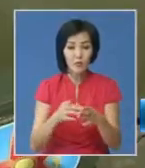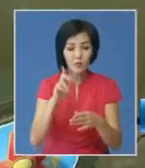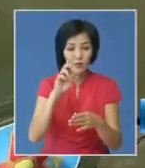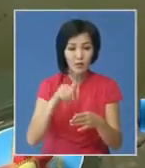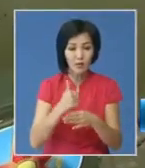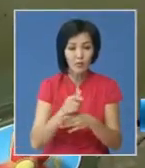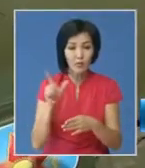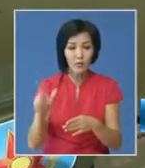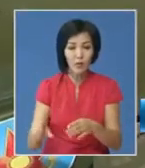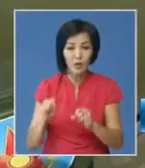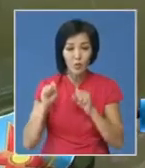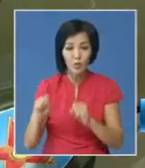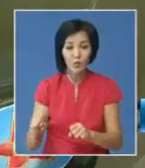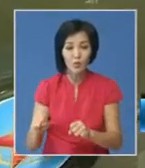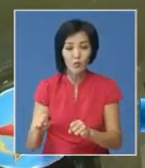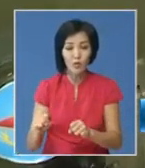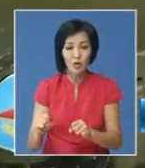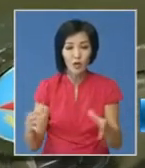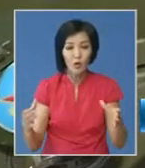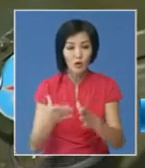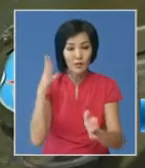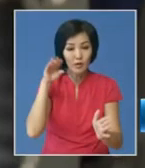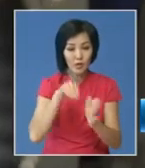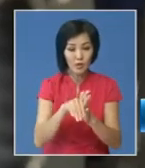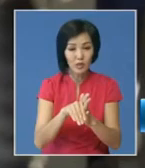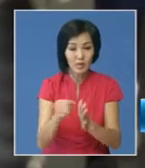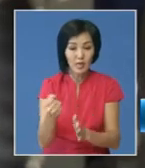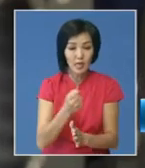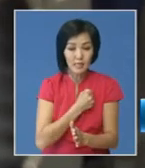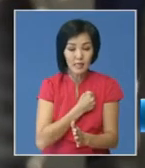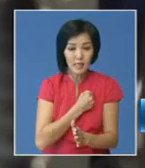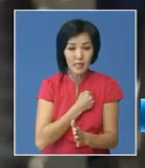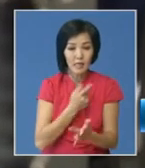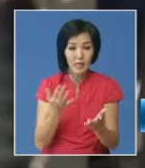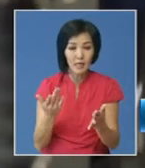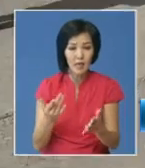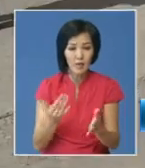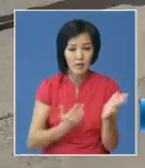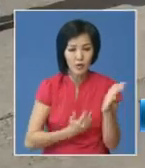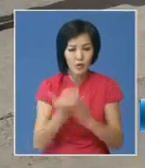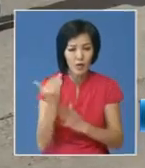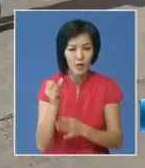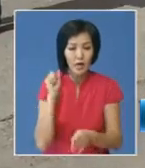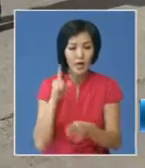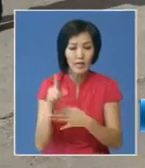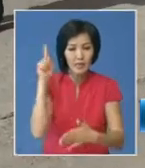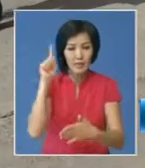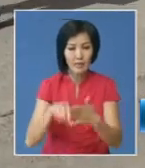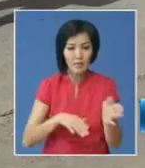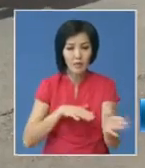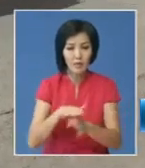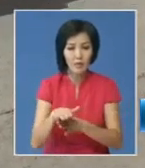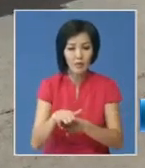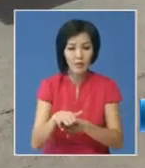Нұрсұлтан Назарбаевты қорғаушы жеке құрамға жатады. Сол себепті ондағы әскерилерге қойылатын талап та өте жоғары. Артылған сенімді ақтау үшін әскери